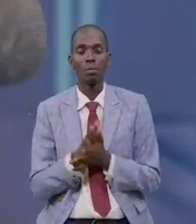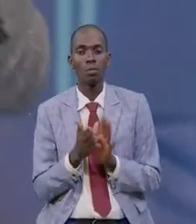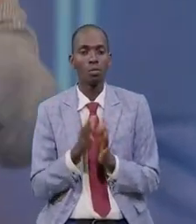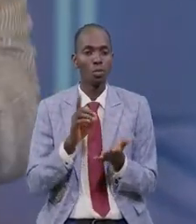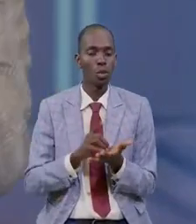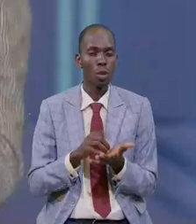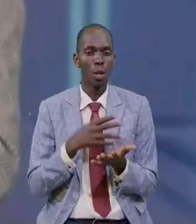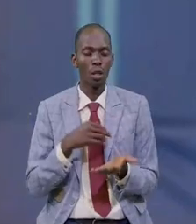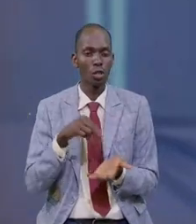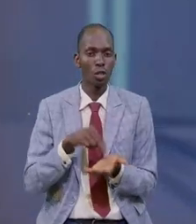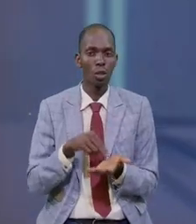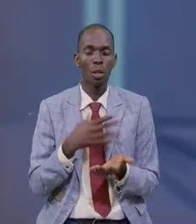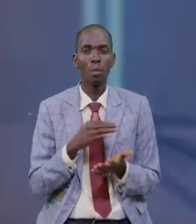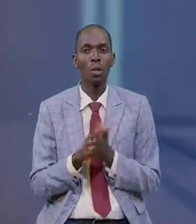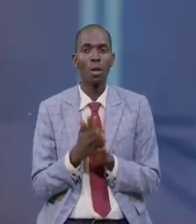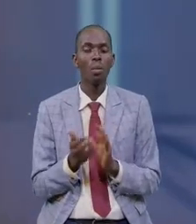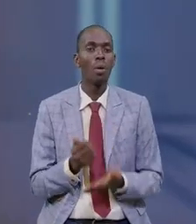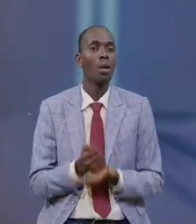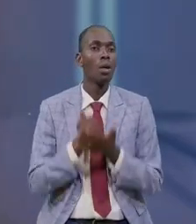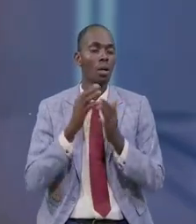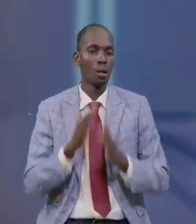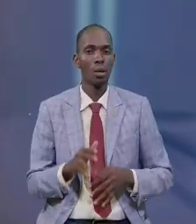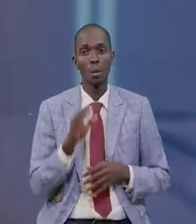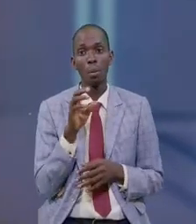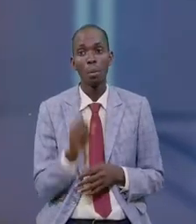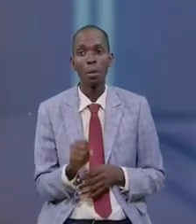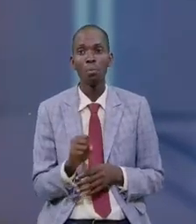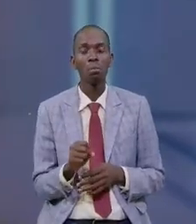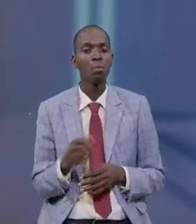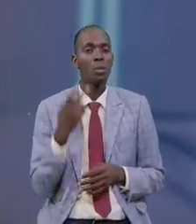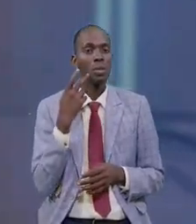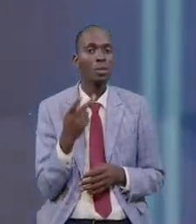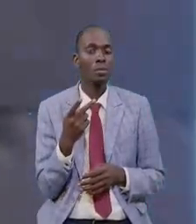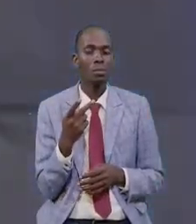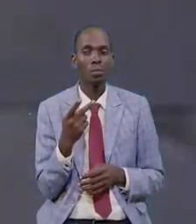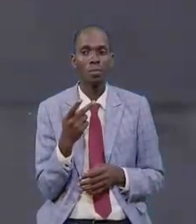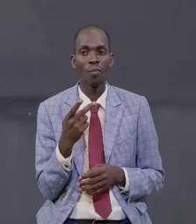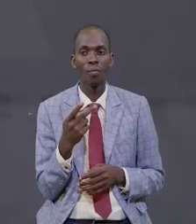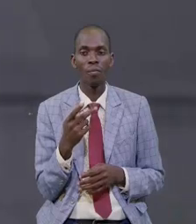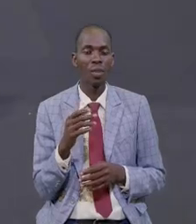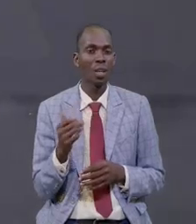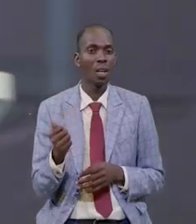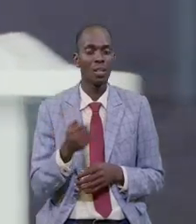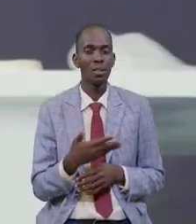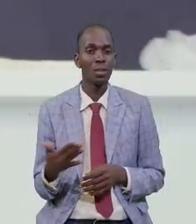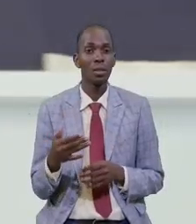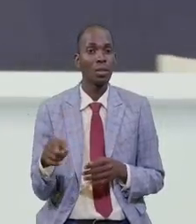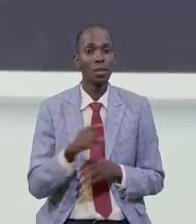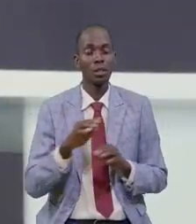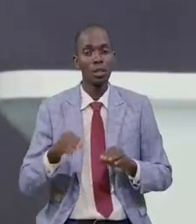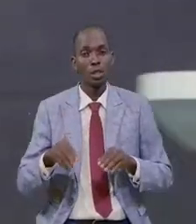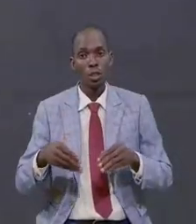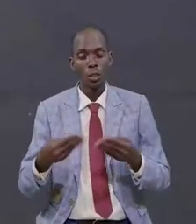infirmière dans la vie on se regarde si tu aimes compter tout ce qu'on te donne